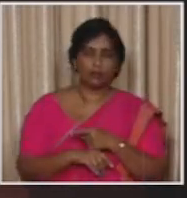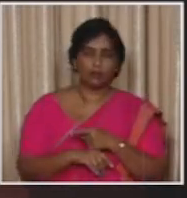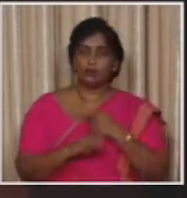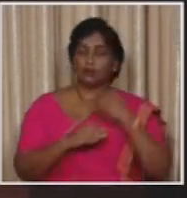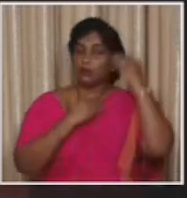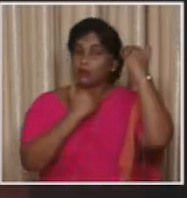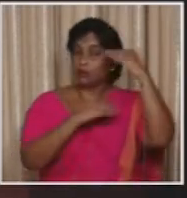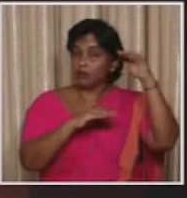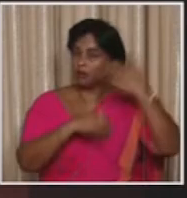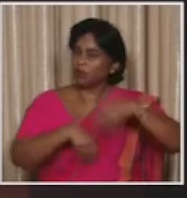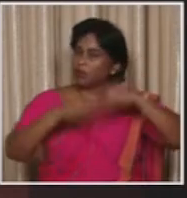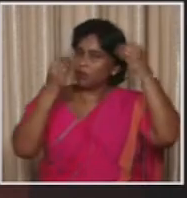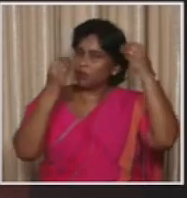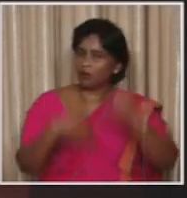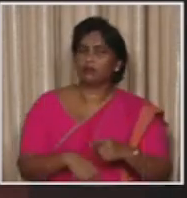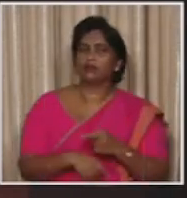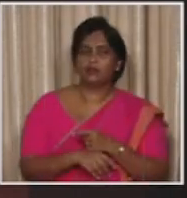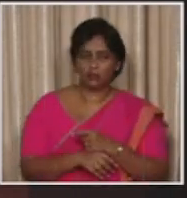බින වැටිලා,